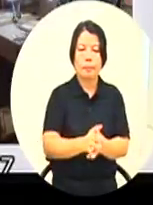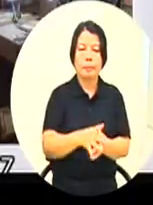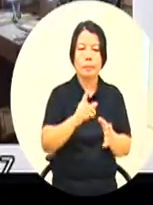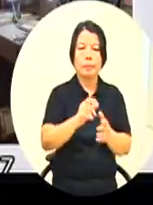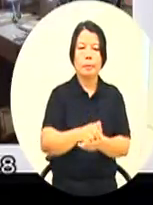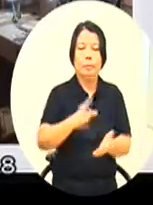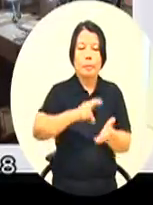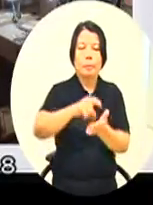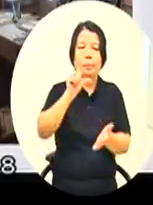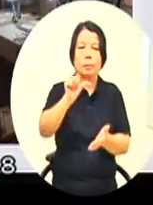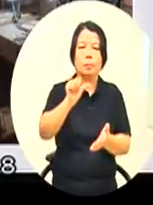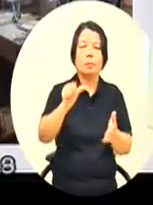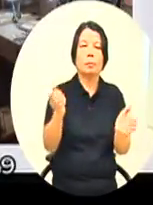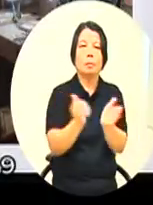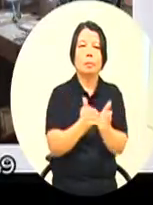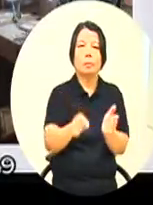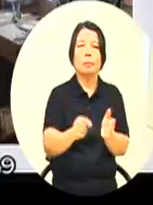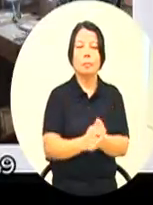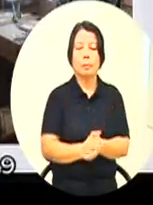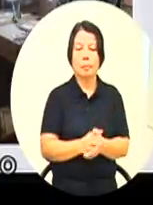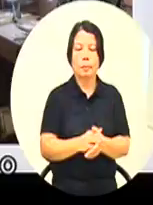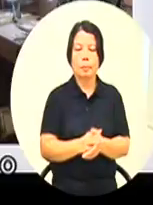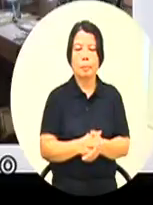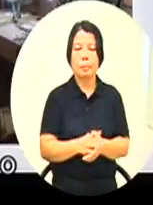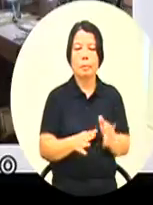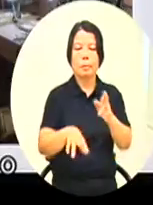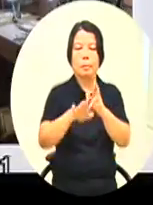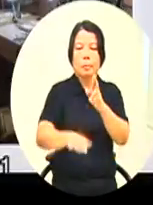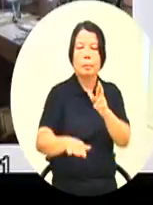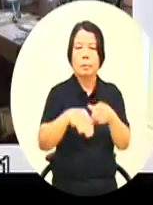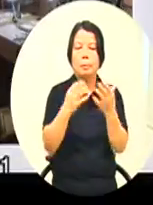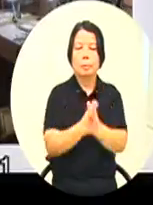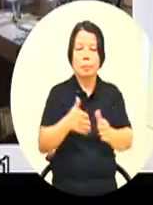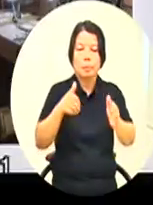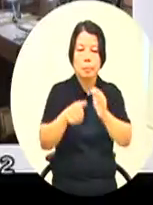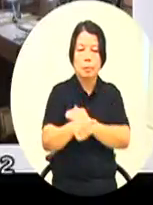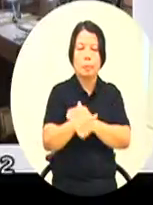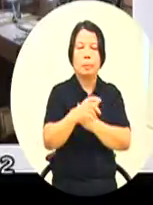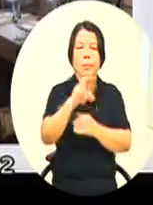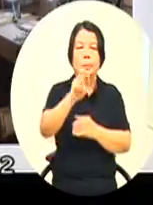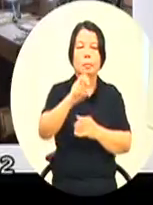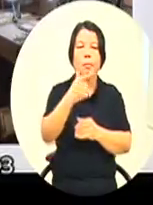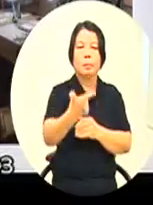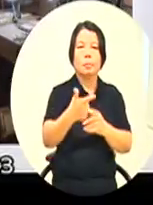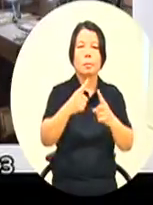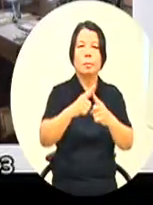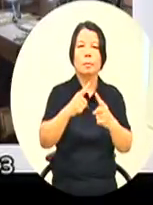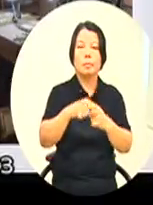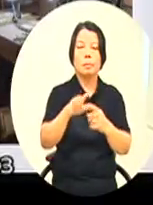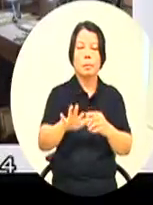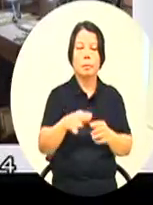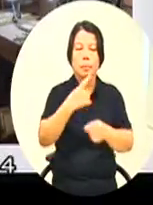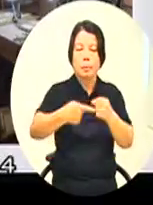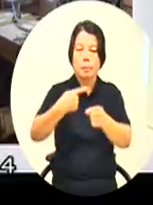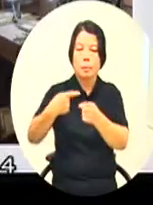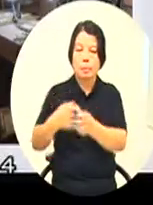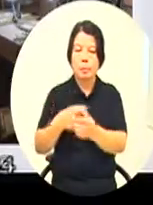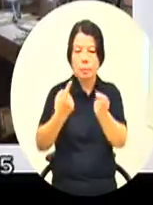那预定在年底可以进驻26位哦。那每年应该说